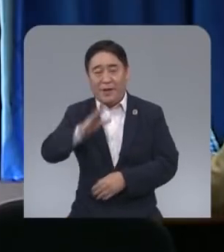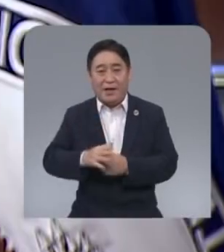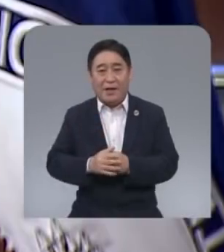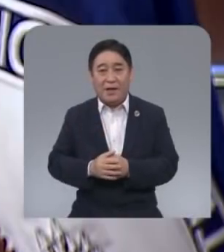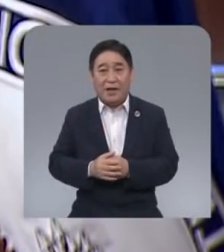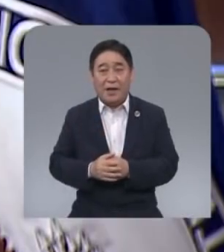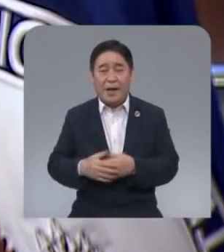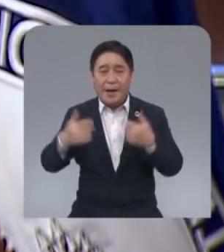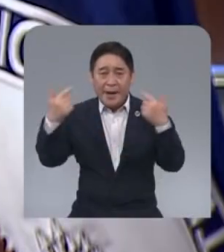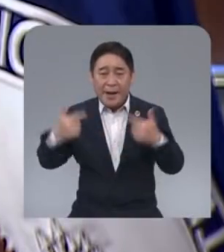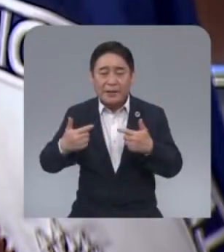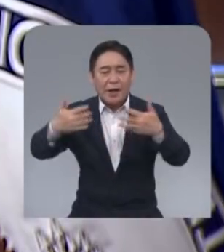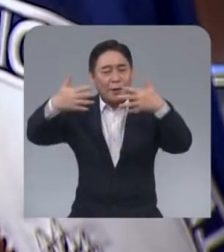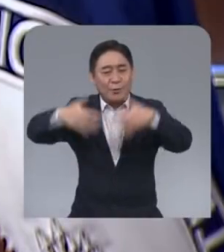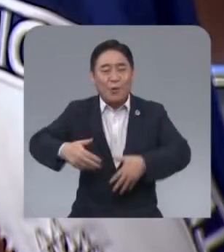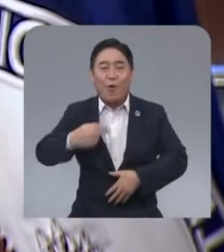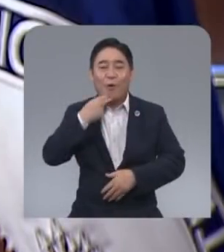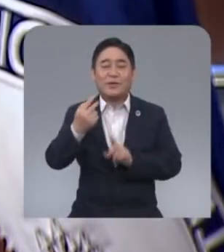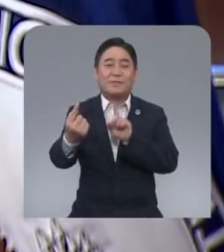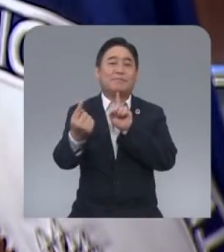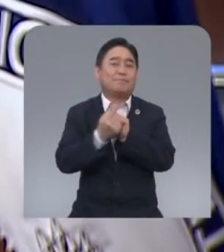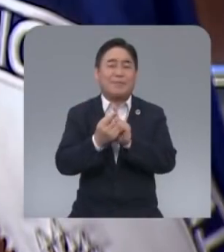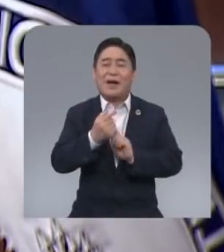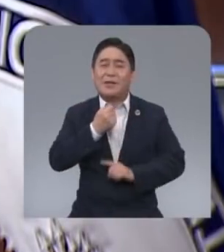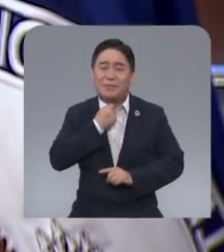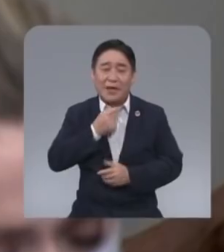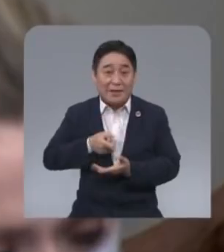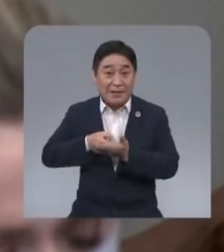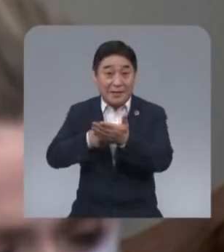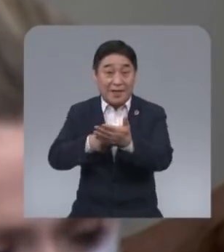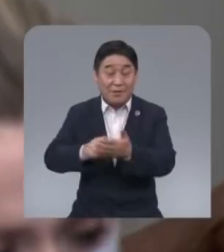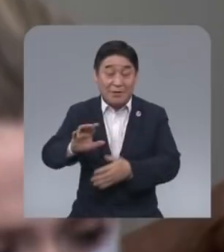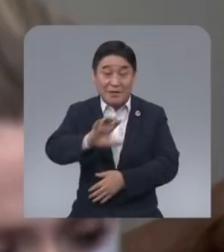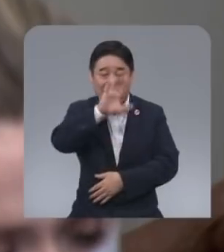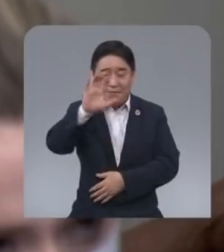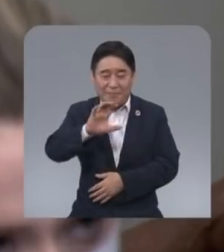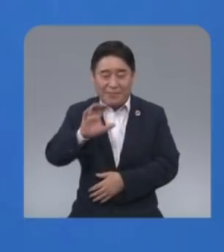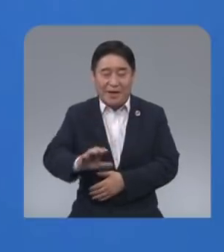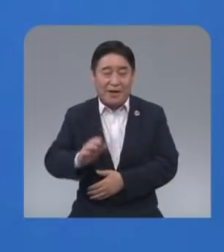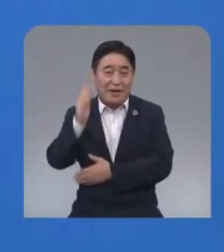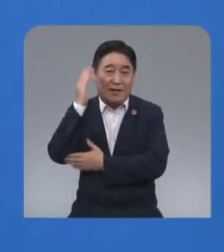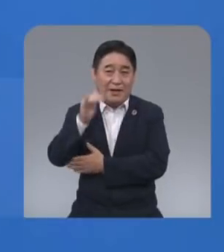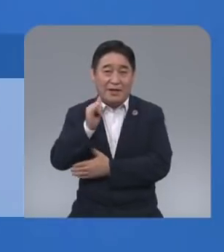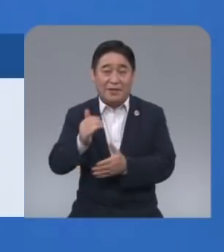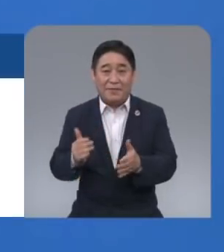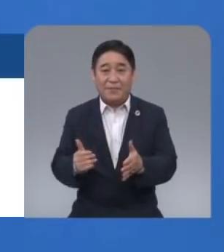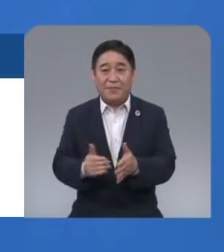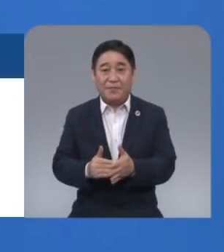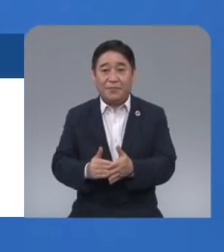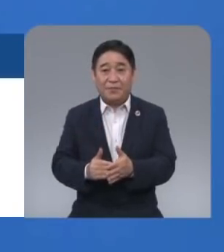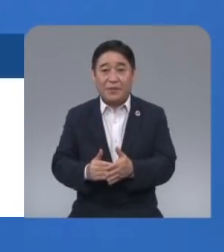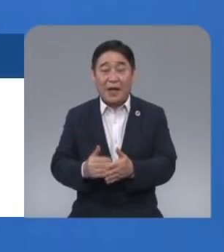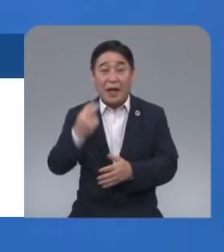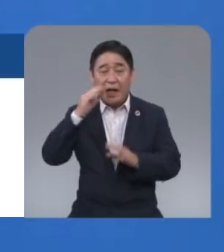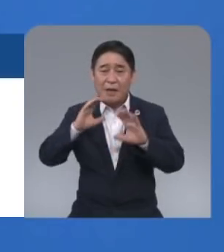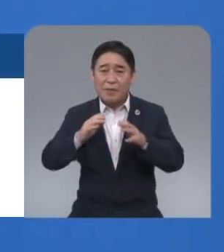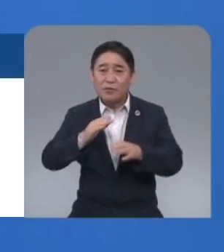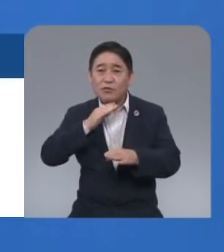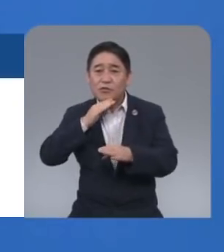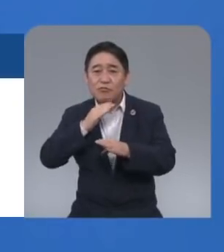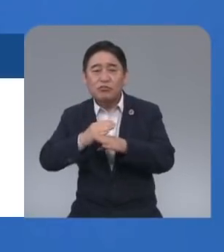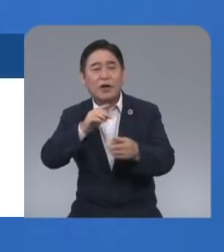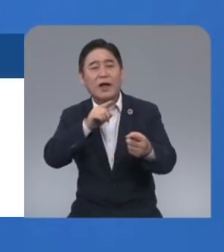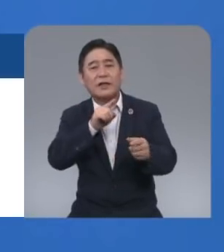없다면서 언제든 조건 없이 만나고 싶다는 기존 제안도 반복해 밝혔습니다. We have no hostile intent